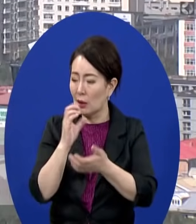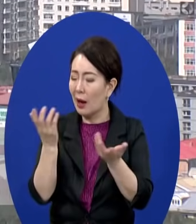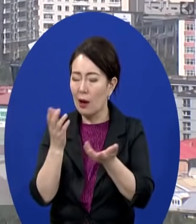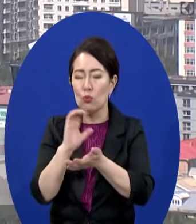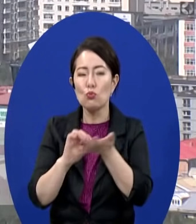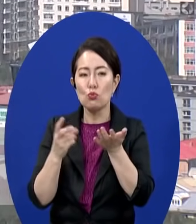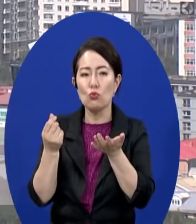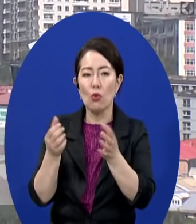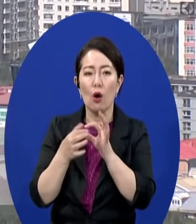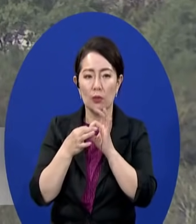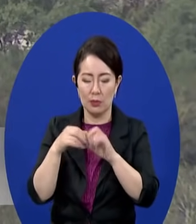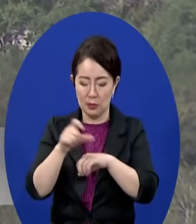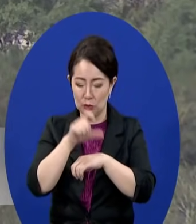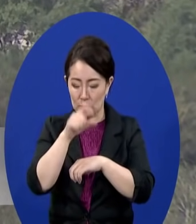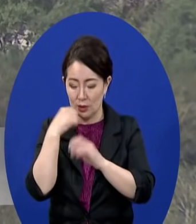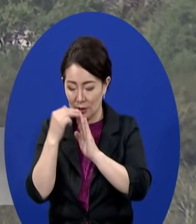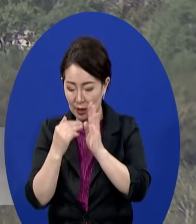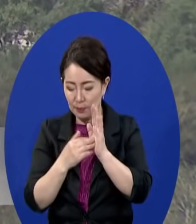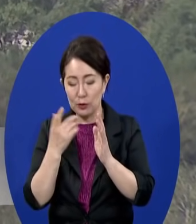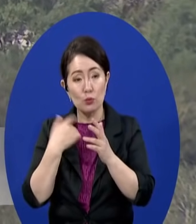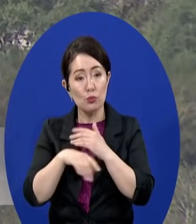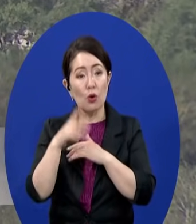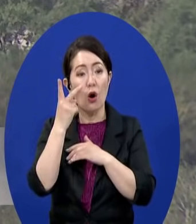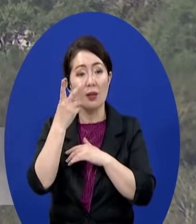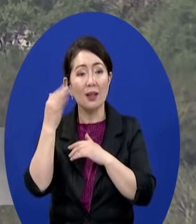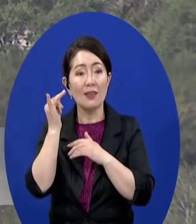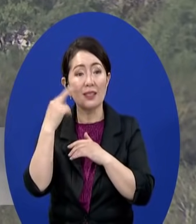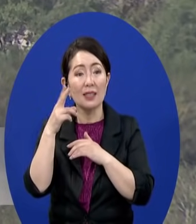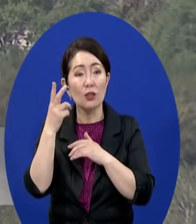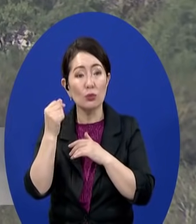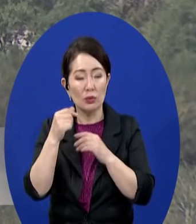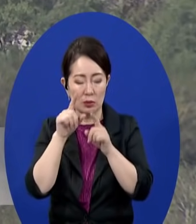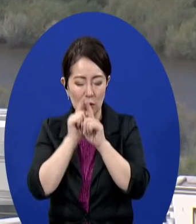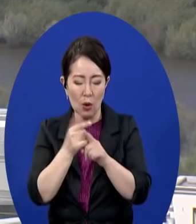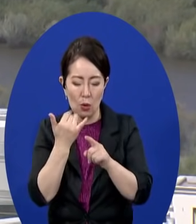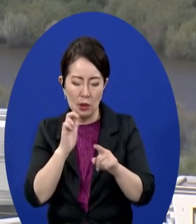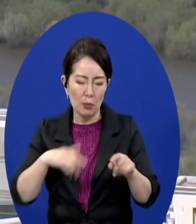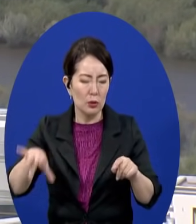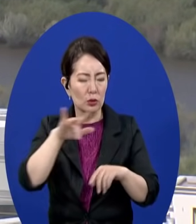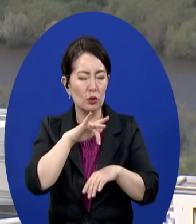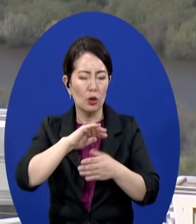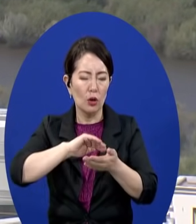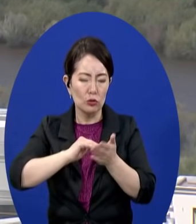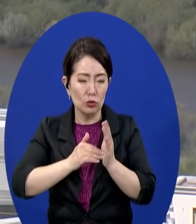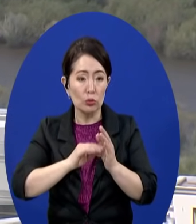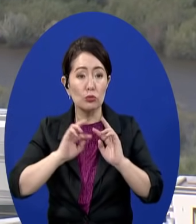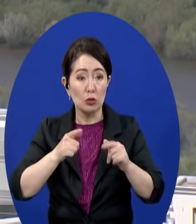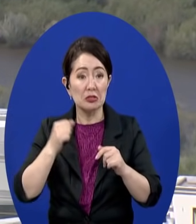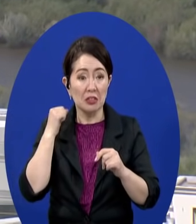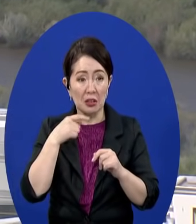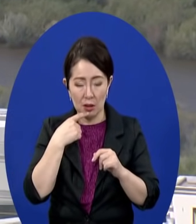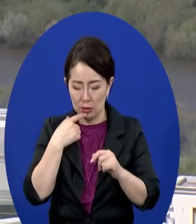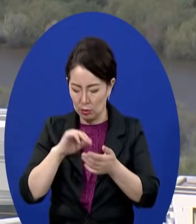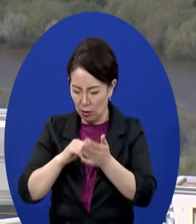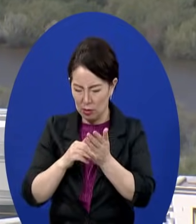холбоотой гэж мэрэгжлийн хүн ярьж байна. Уг нь 25 их найд төгрөгөөр Улаанбаатар хотыг өөрчлөн гэж төлөвлөж байсан ч тооцоолсноор болоогүй.